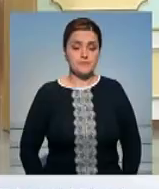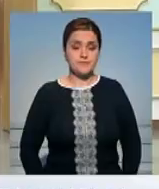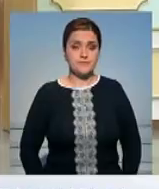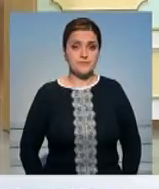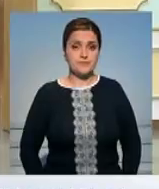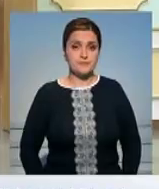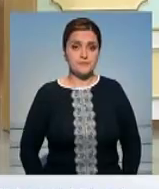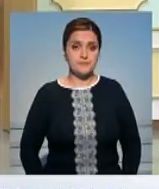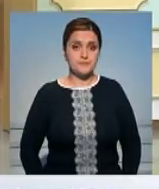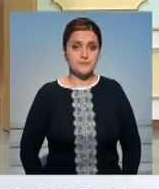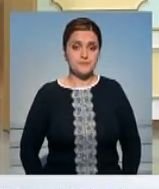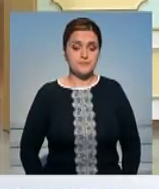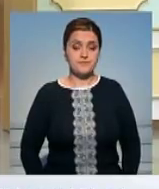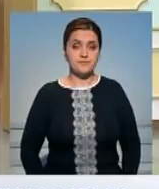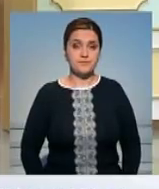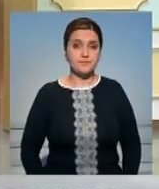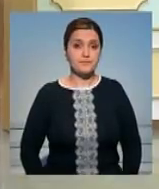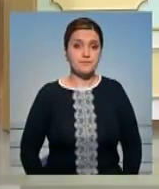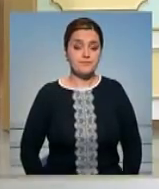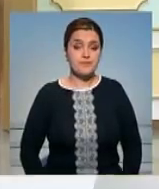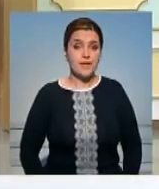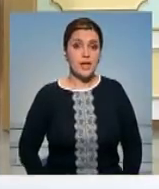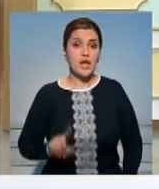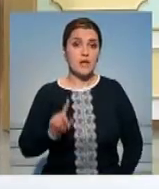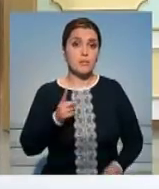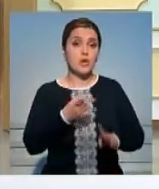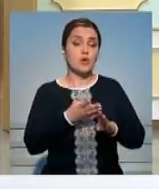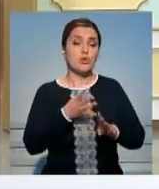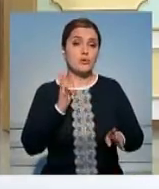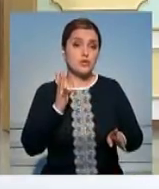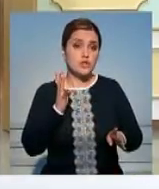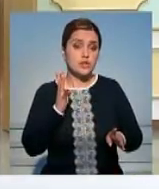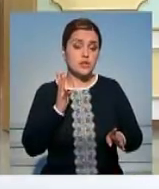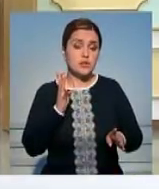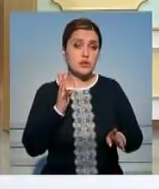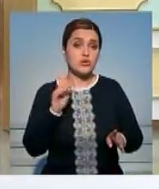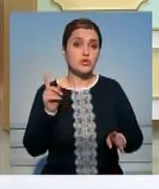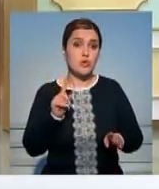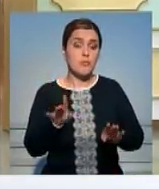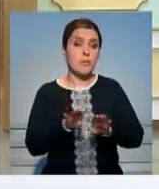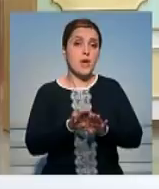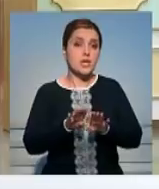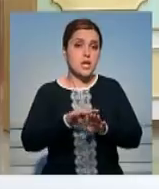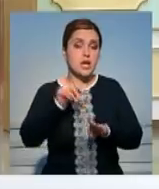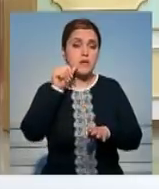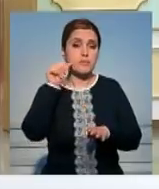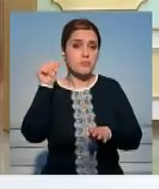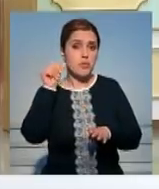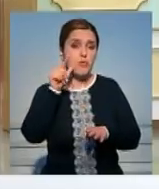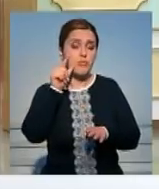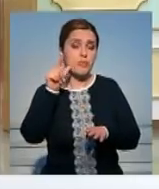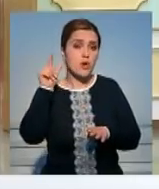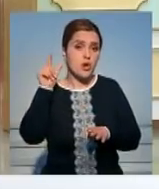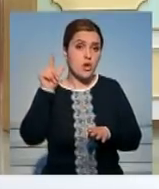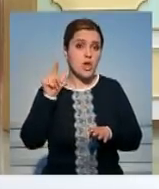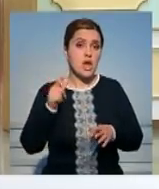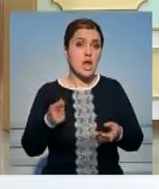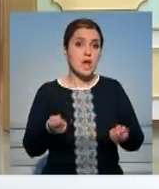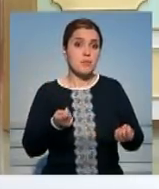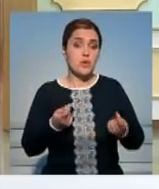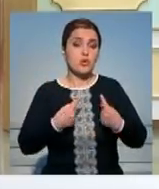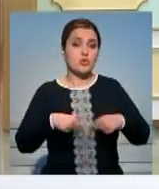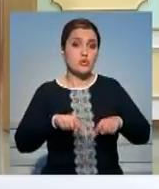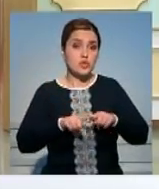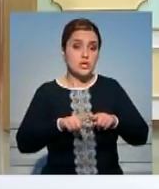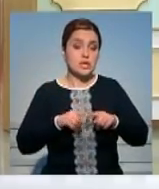Вместе с тем надо отметить, что в первую очередь, что по сравнению с прошлыми годами администрация учреждений,